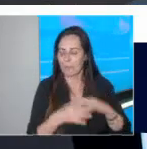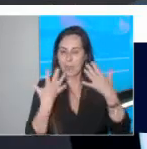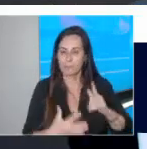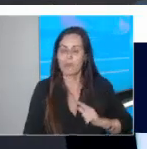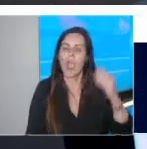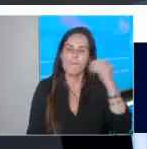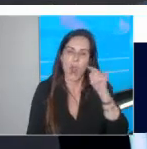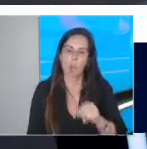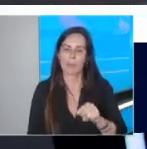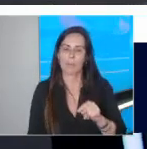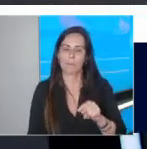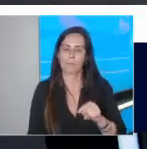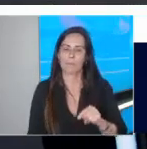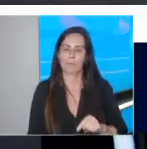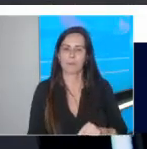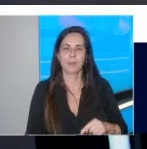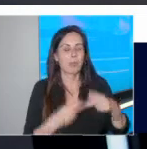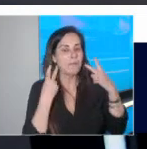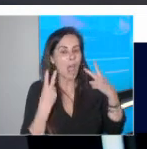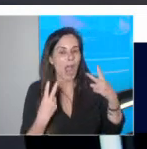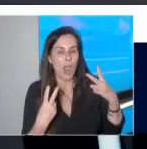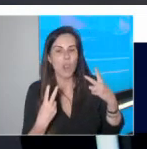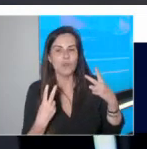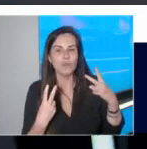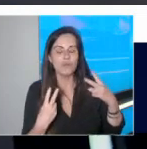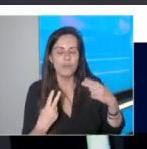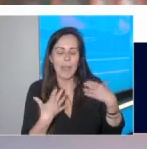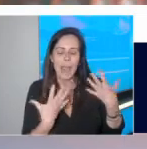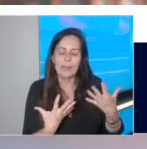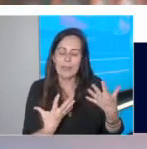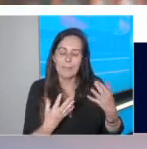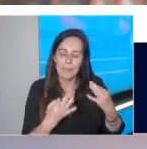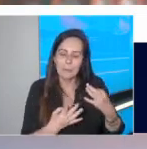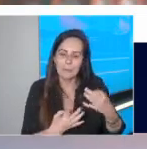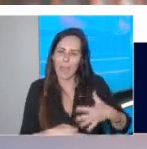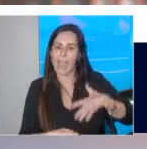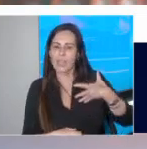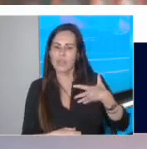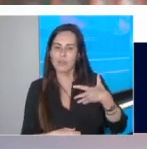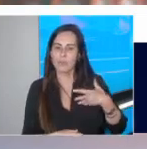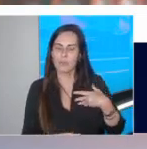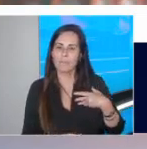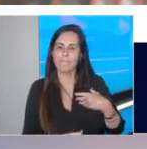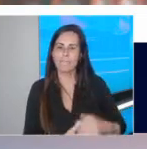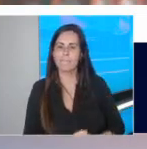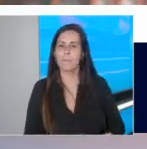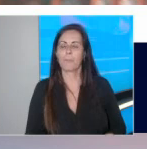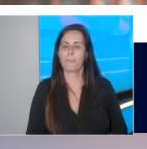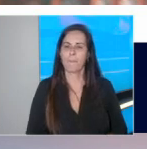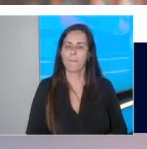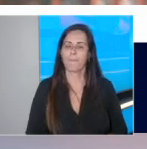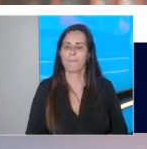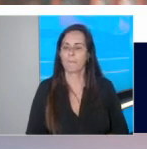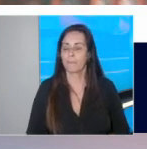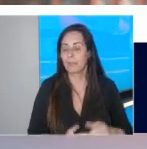האישי ולומדים אותו. וחשוב להעניש באלף, נכון? זה הפך להיות אחד הקשיים בעברת זיכרון